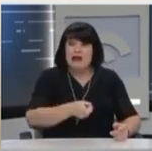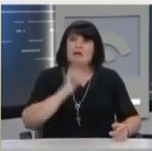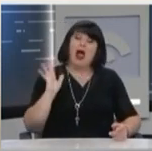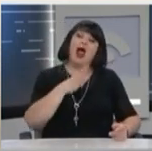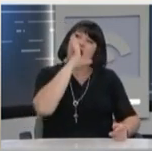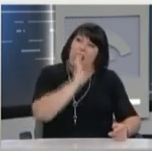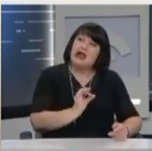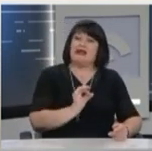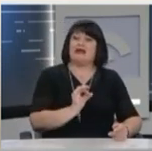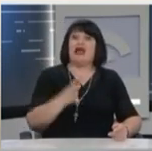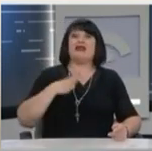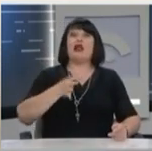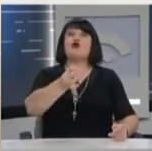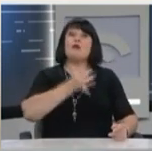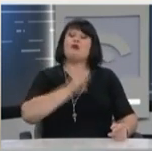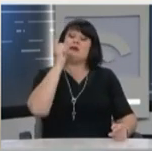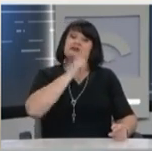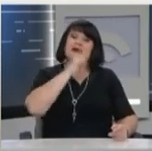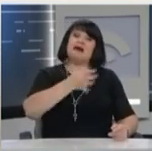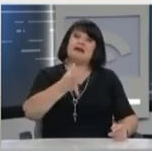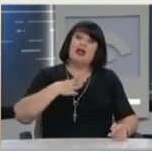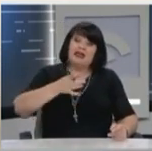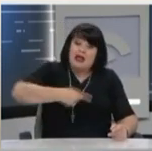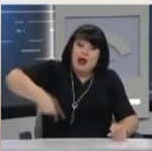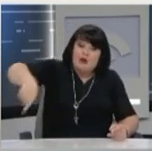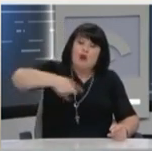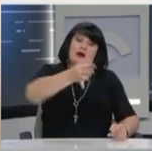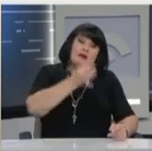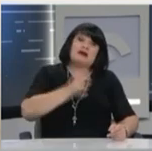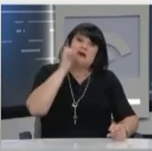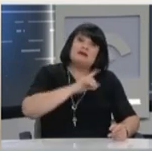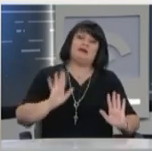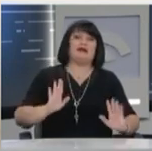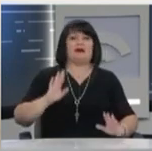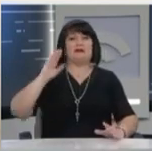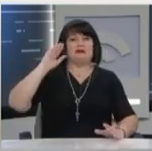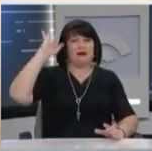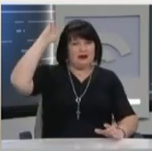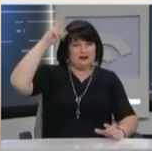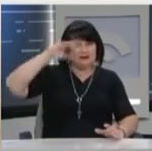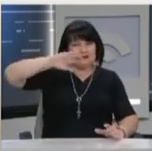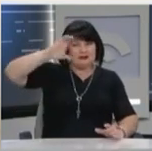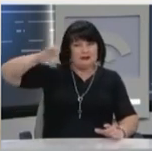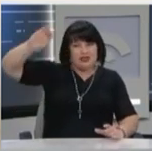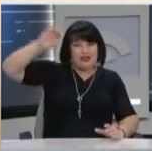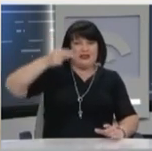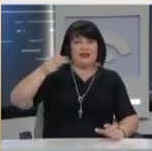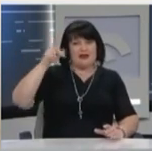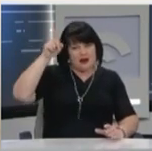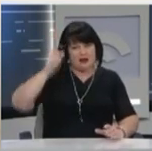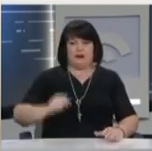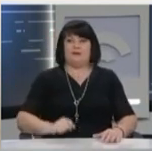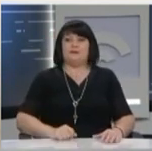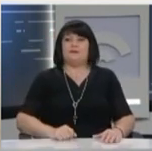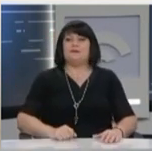ισχύει, επαναλαμβάνω, θέλω διάψευση. Θέλουμε διάψευση. Πάμε στη Θράκη. Ένα θέμα το οποίο ο